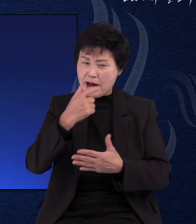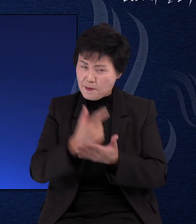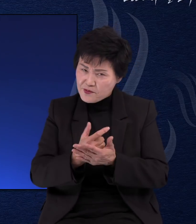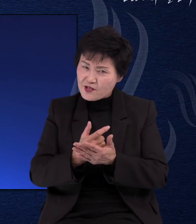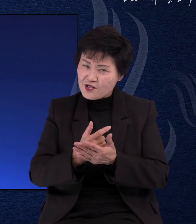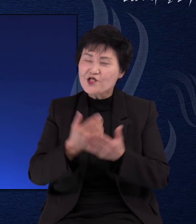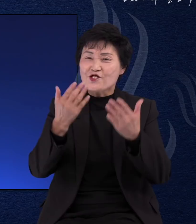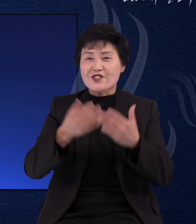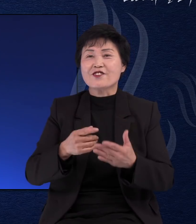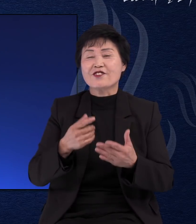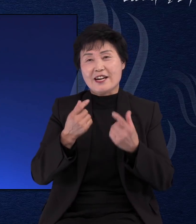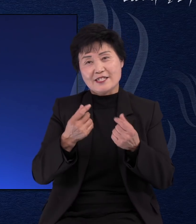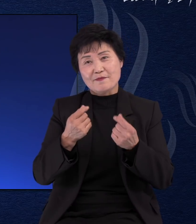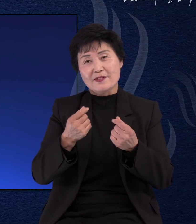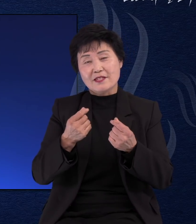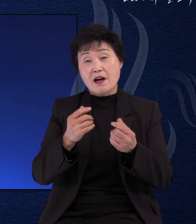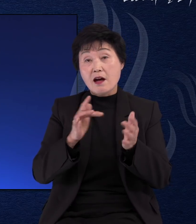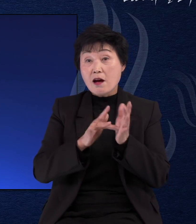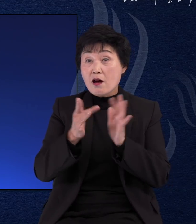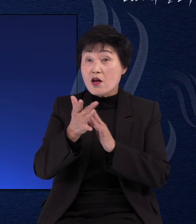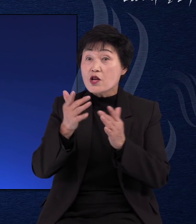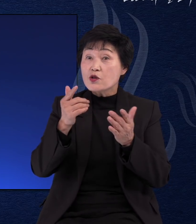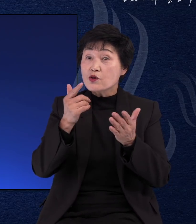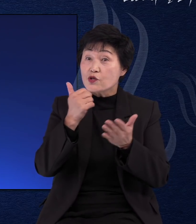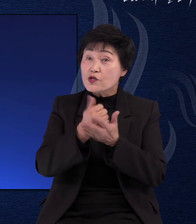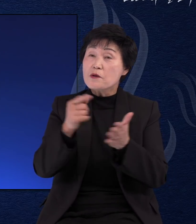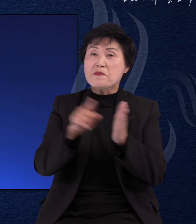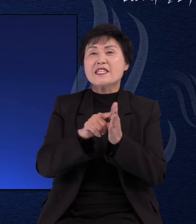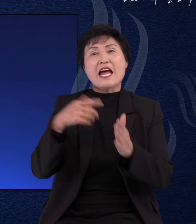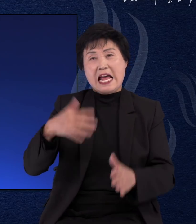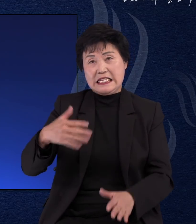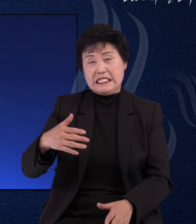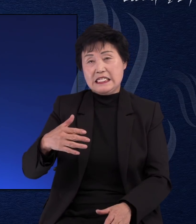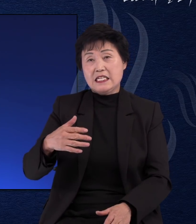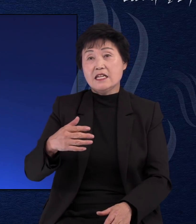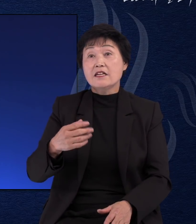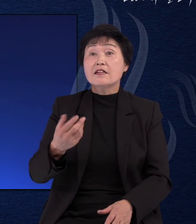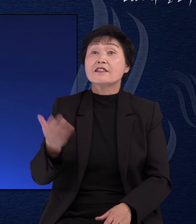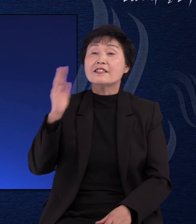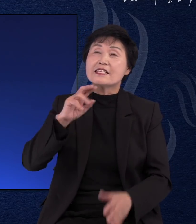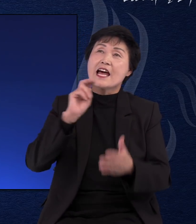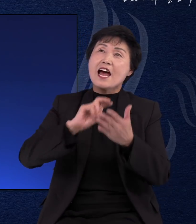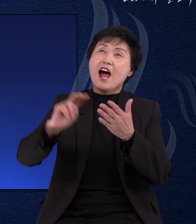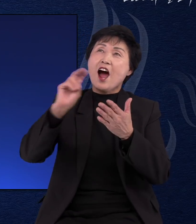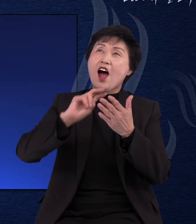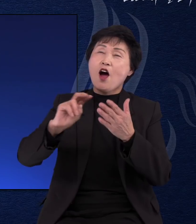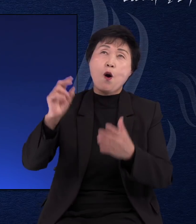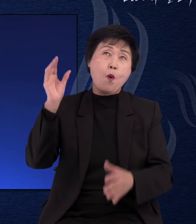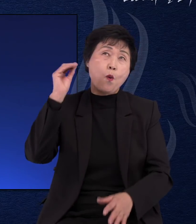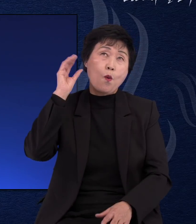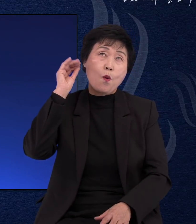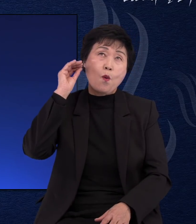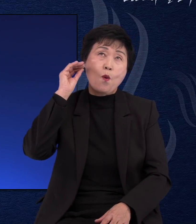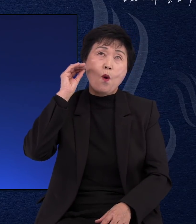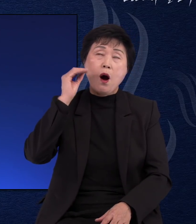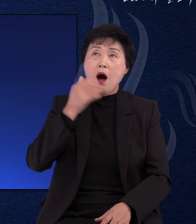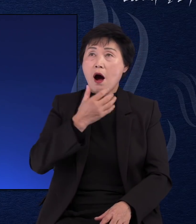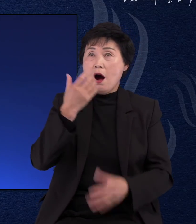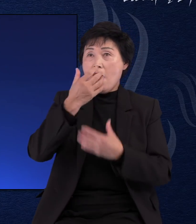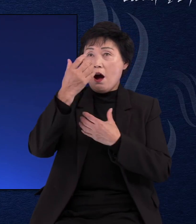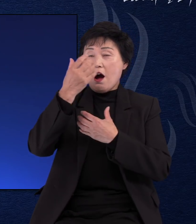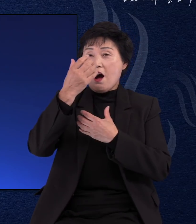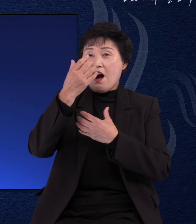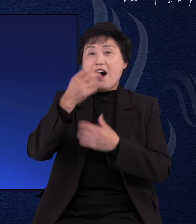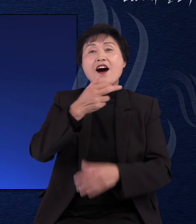아닙니다만은 그 찬송이 저를 매료시켰습니다. 옛날 찬송가 404장이었는데 그 크신 하나님의